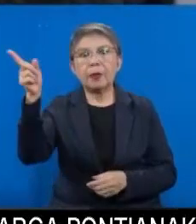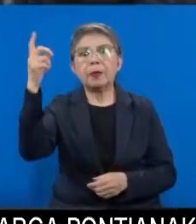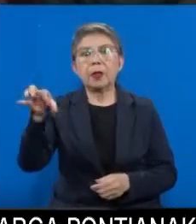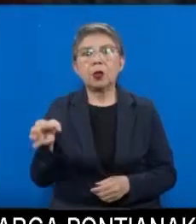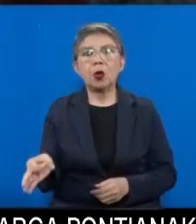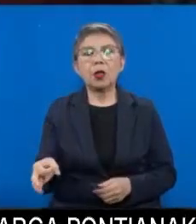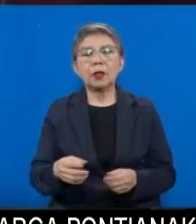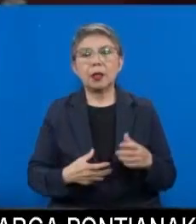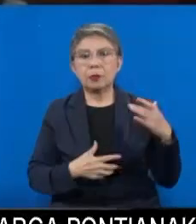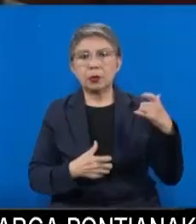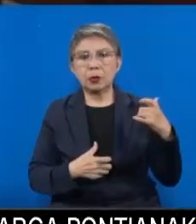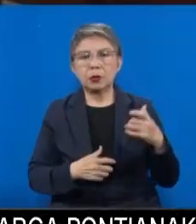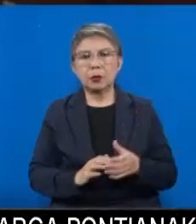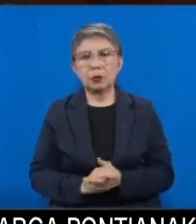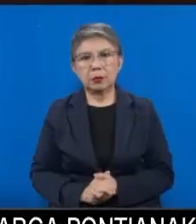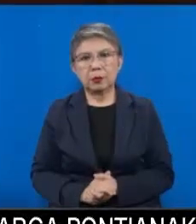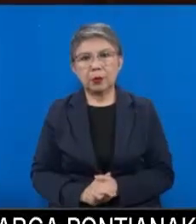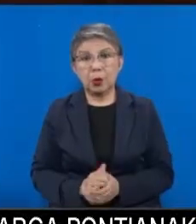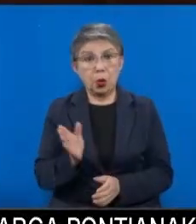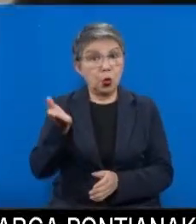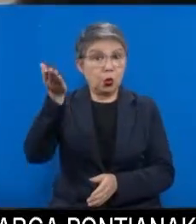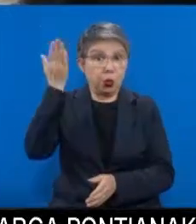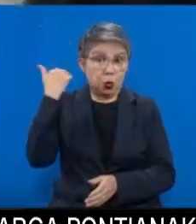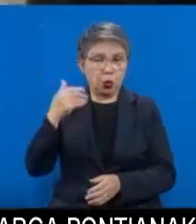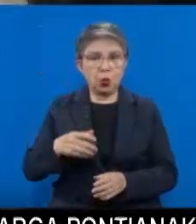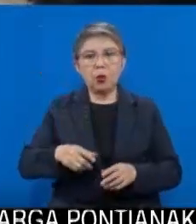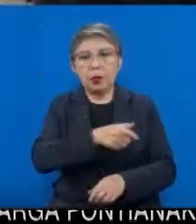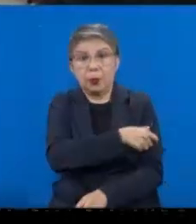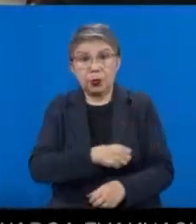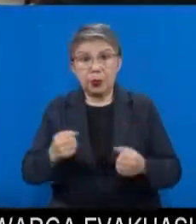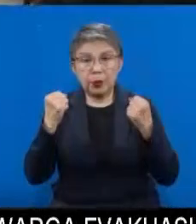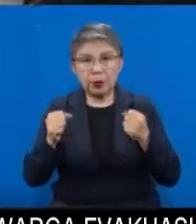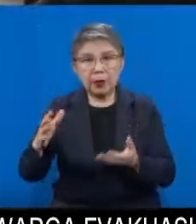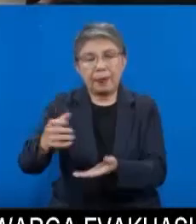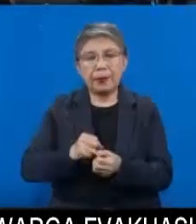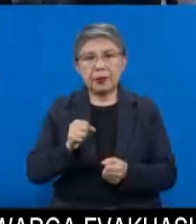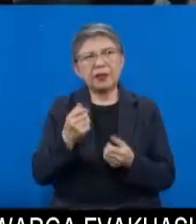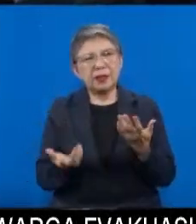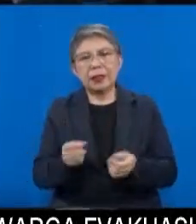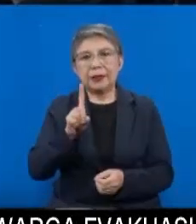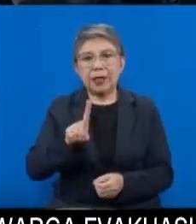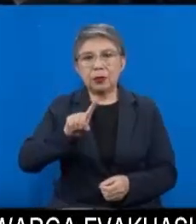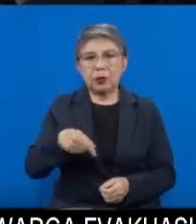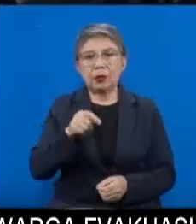kota Kupang secara sepihak. Sebelumnya, para nakes di kota Kupang memperoleh tunjangan sekitar